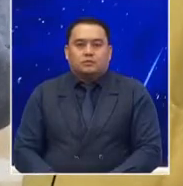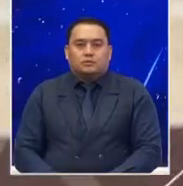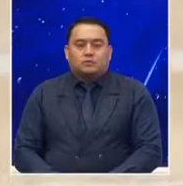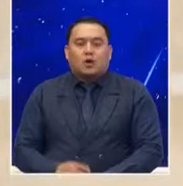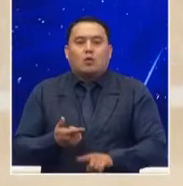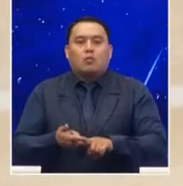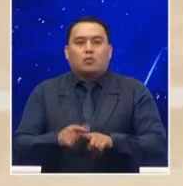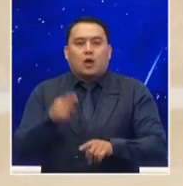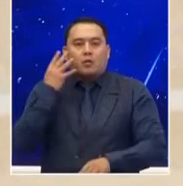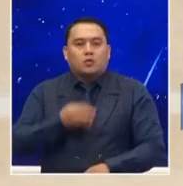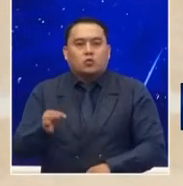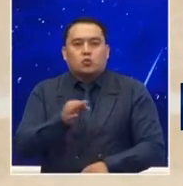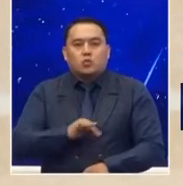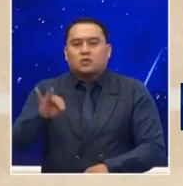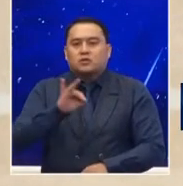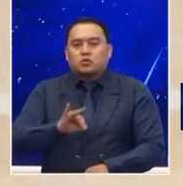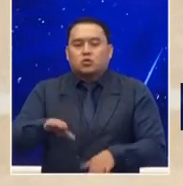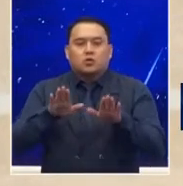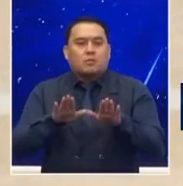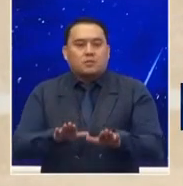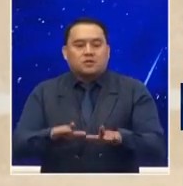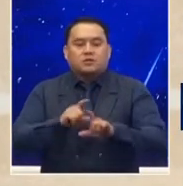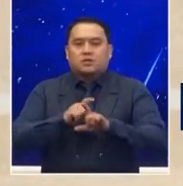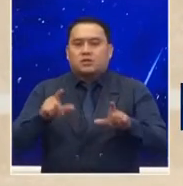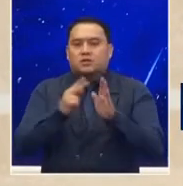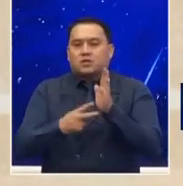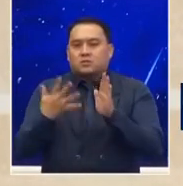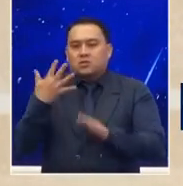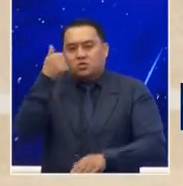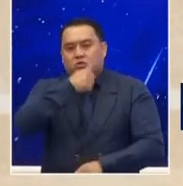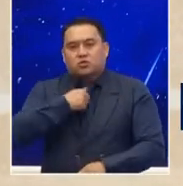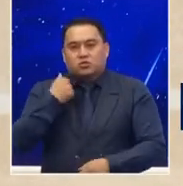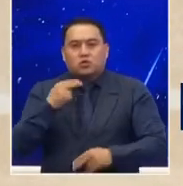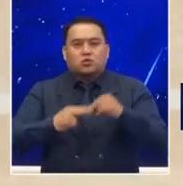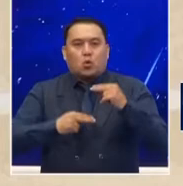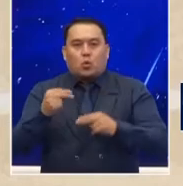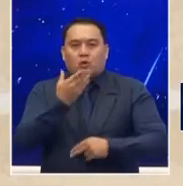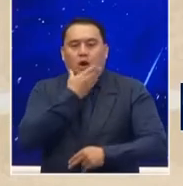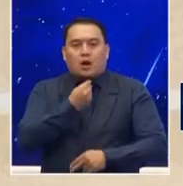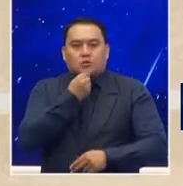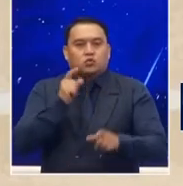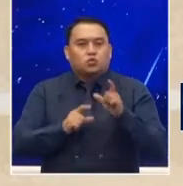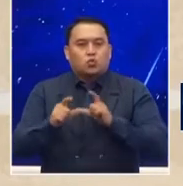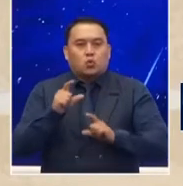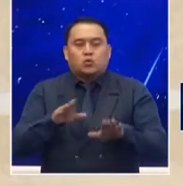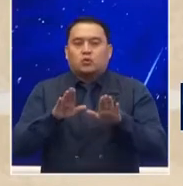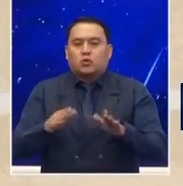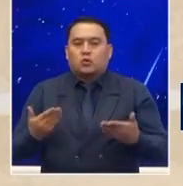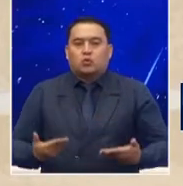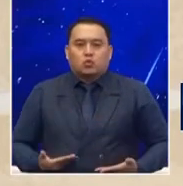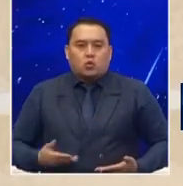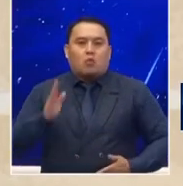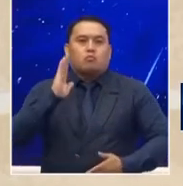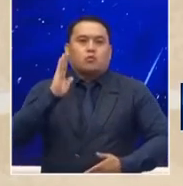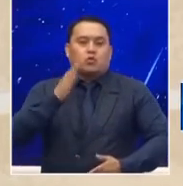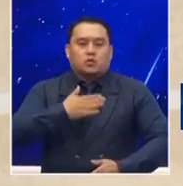Бұл Алматы облысындағы тарихи оқу орнының бірі. Биыл 85 жыл толады. Мынандай зәулімде сәулетті ғимарат студенттер үшін тек тұратын жер ғана емес,